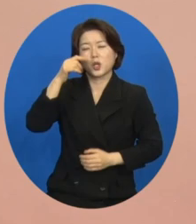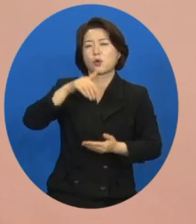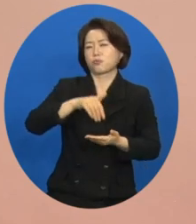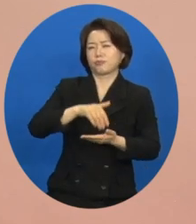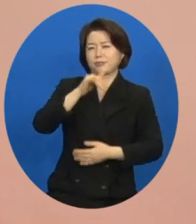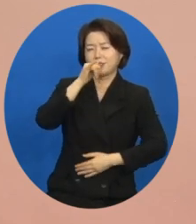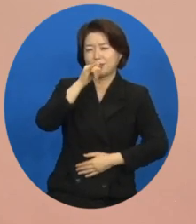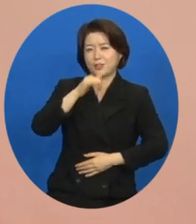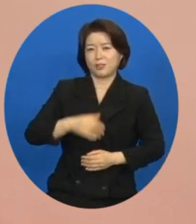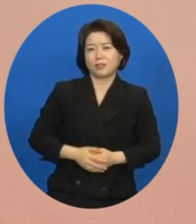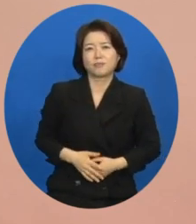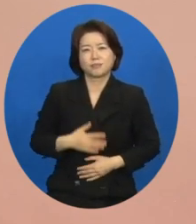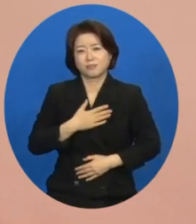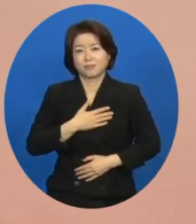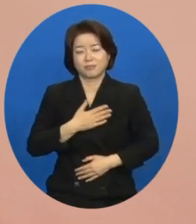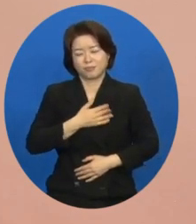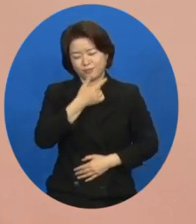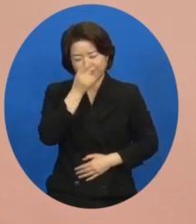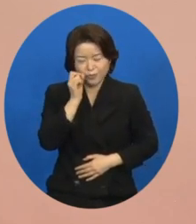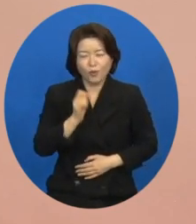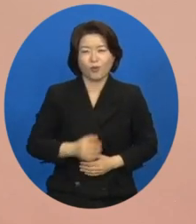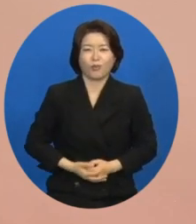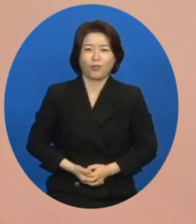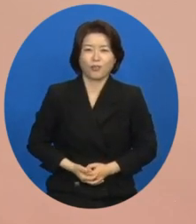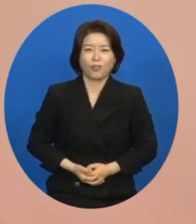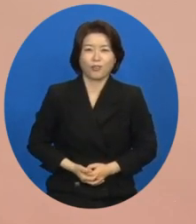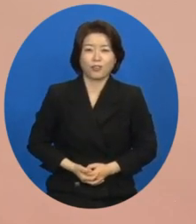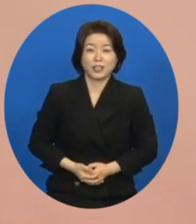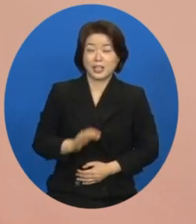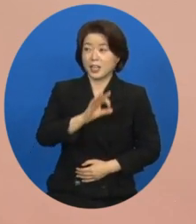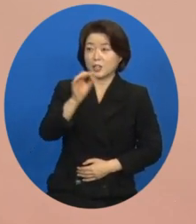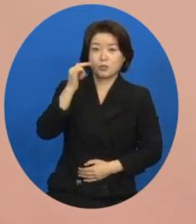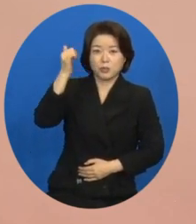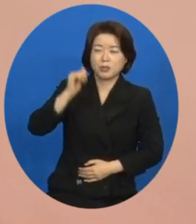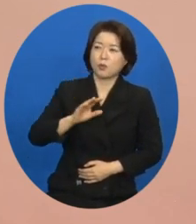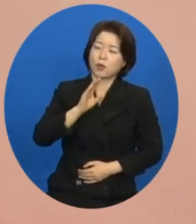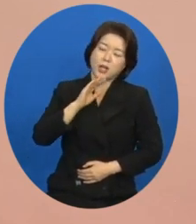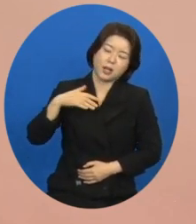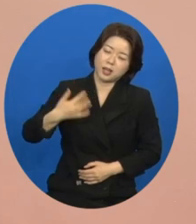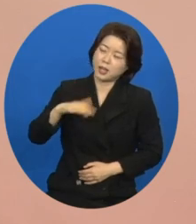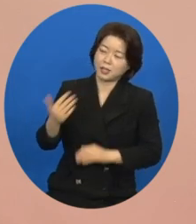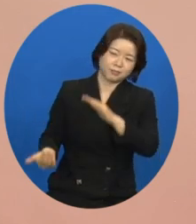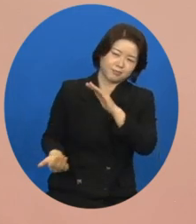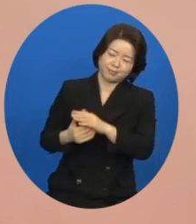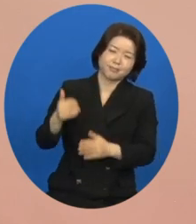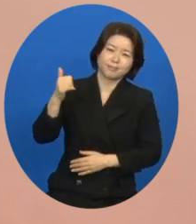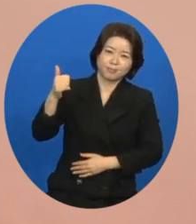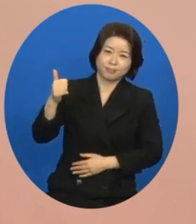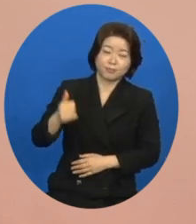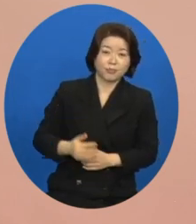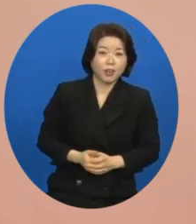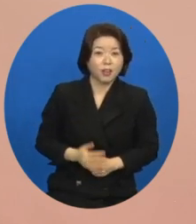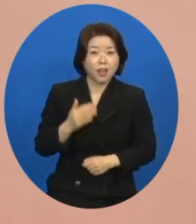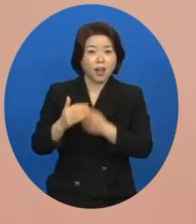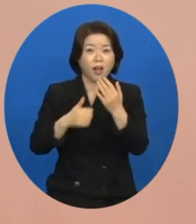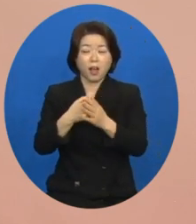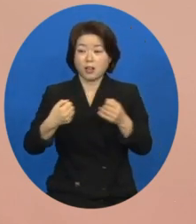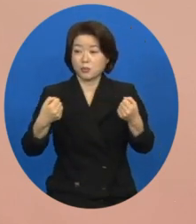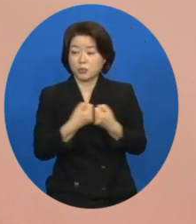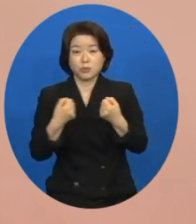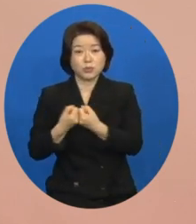후회했습니다. 야, 나도 부족하구나. 유 목사님이 진짜 최고다. 왜? 하나님이 싸울만